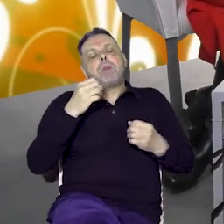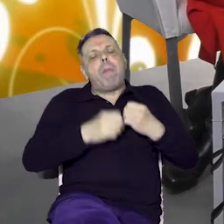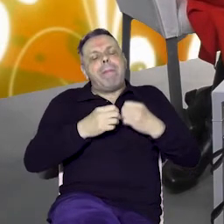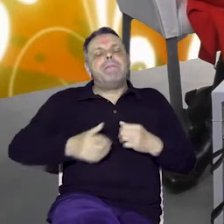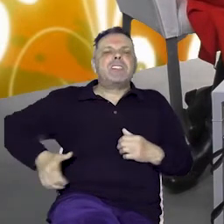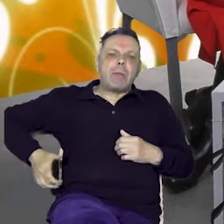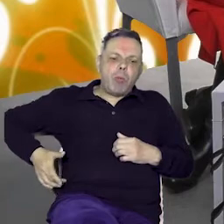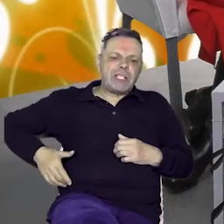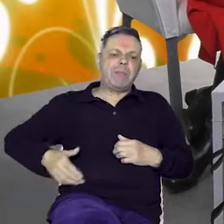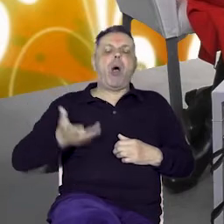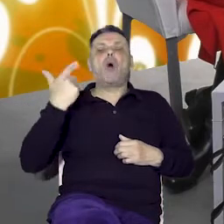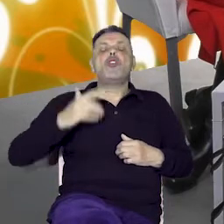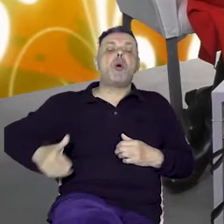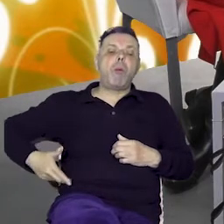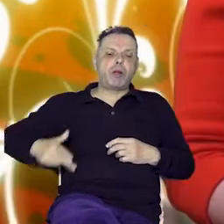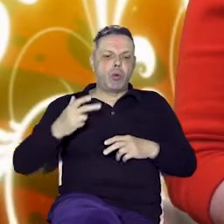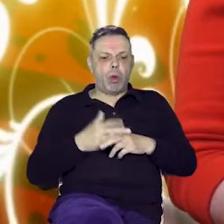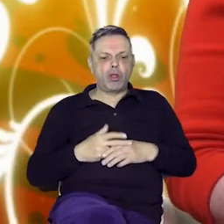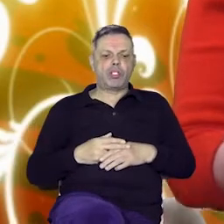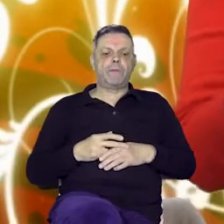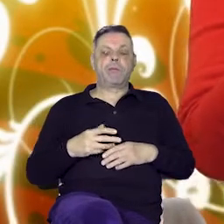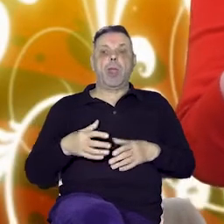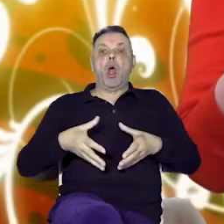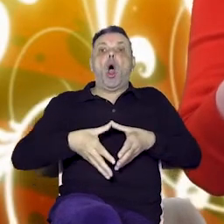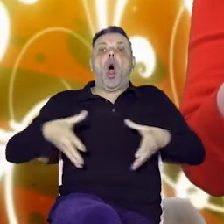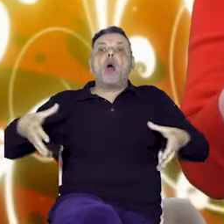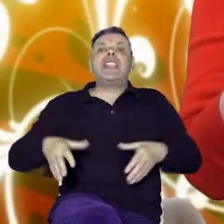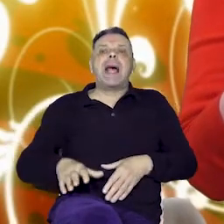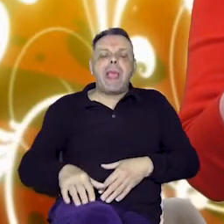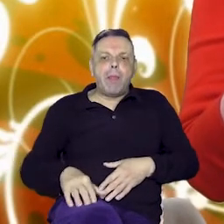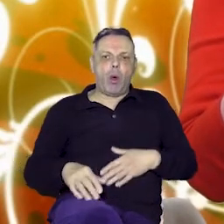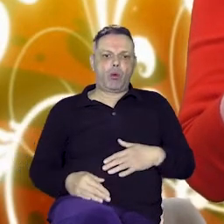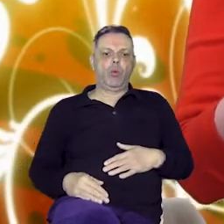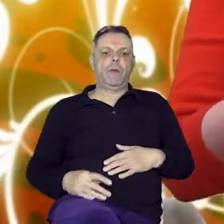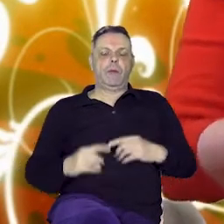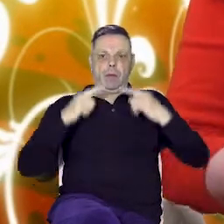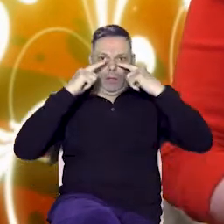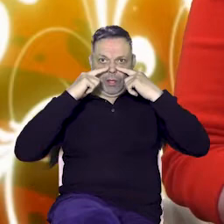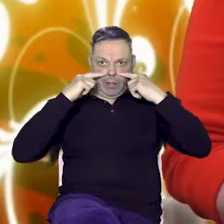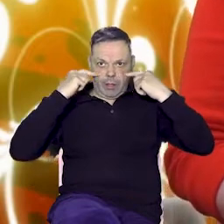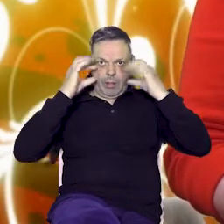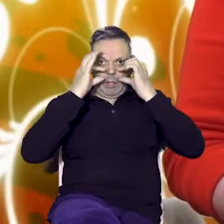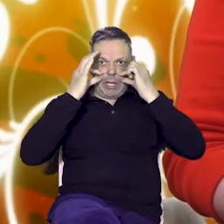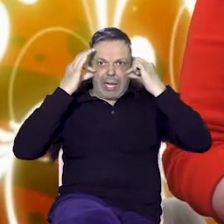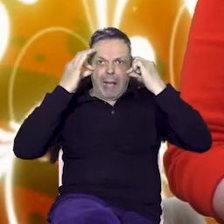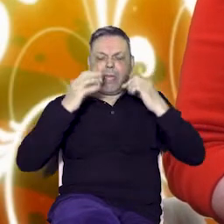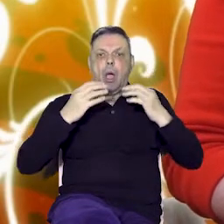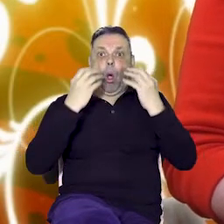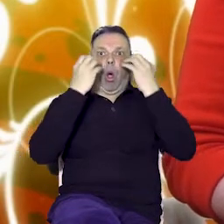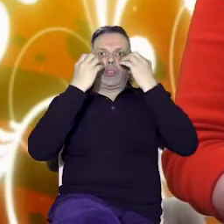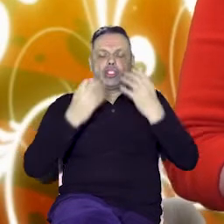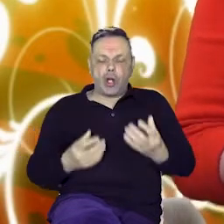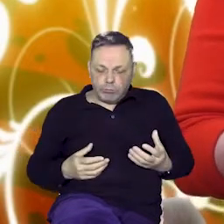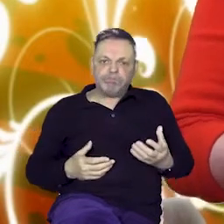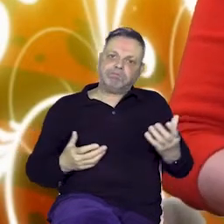odnosno bubrežnu bolest. Nadalje, tu je oticanje nogu. Otoci ispod kapaka. To je kod bolesti koje zahvaćaju